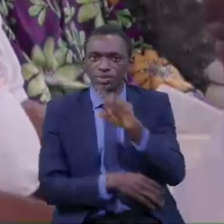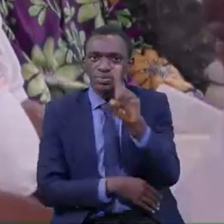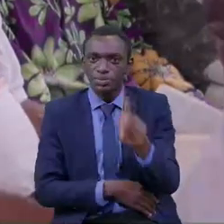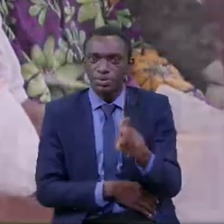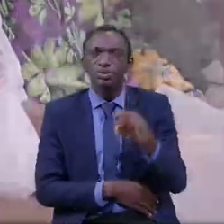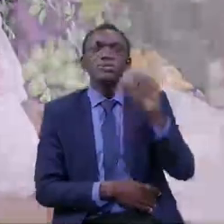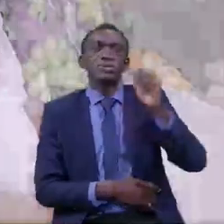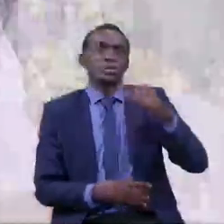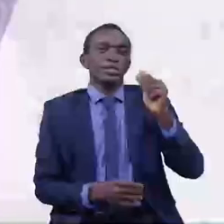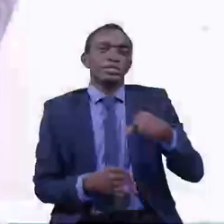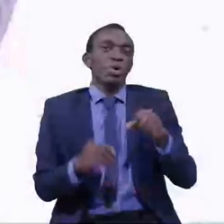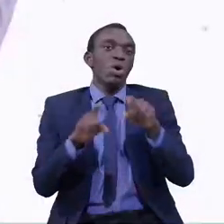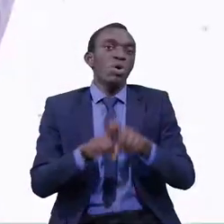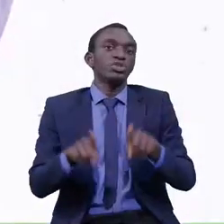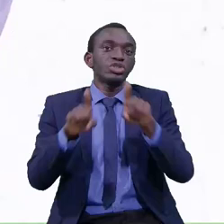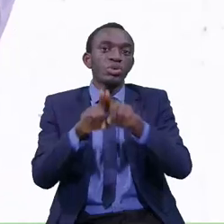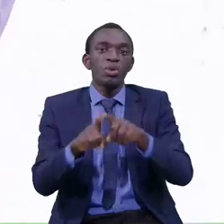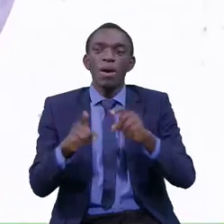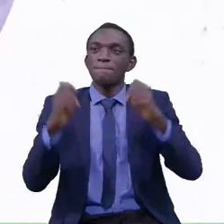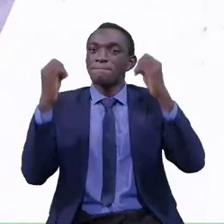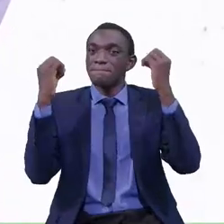Un aussi grand nombre que notre Dieu